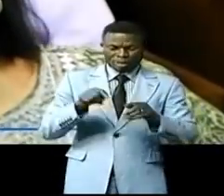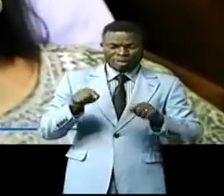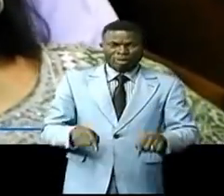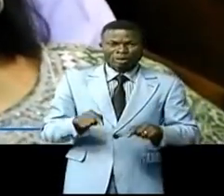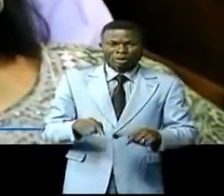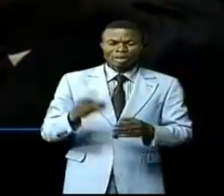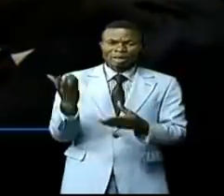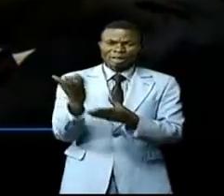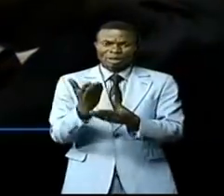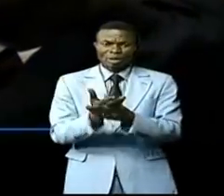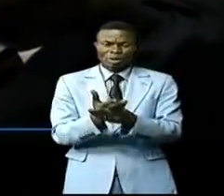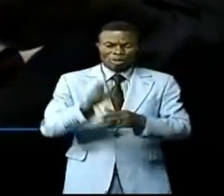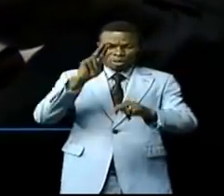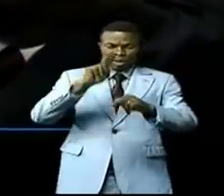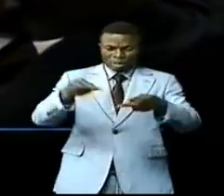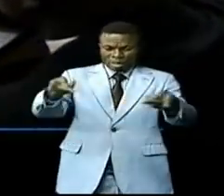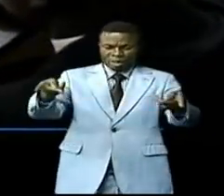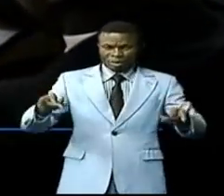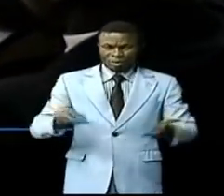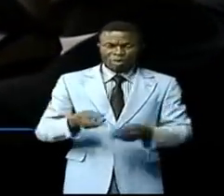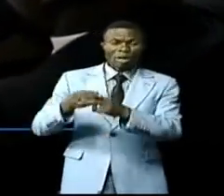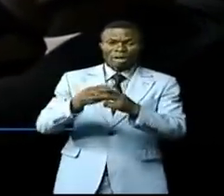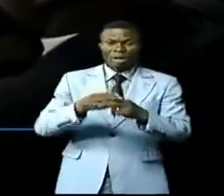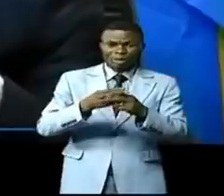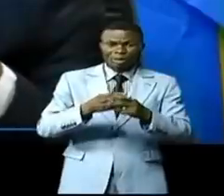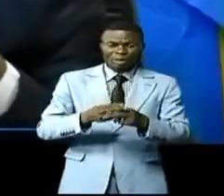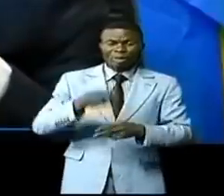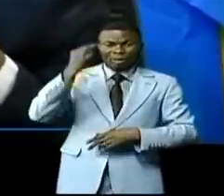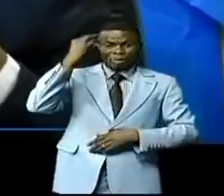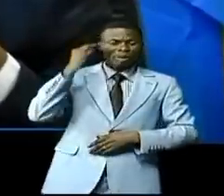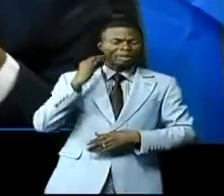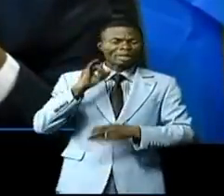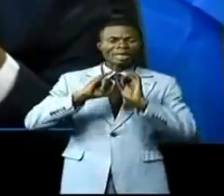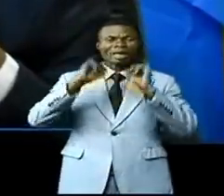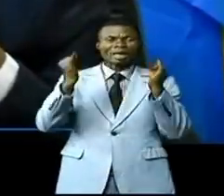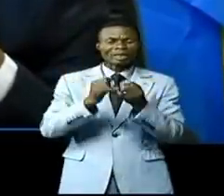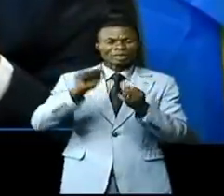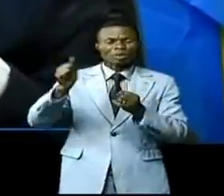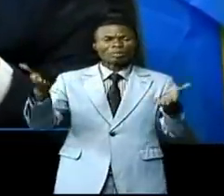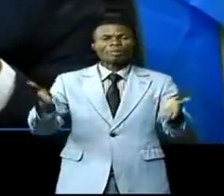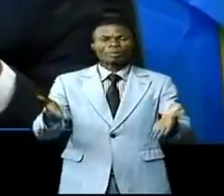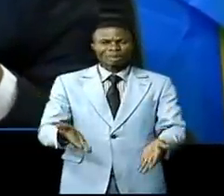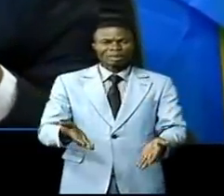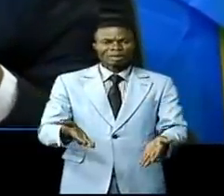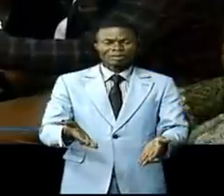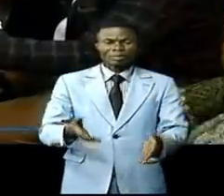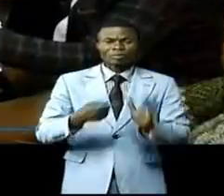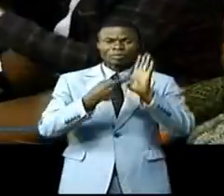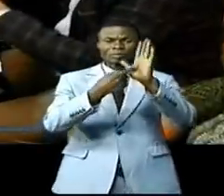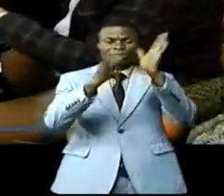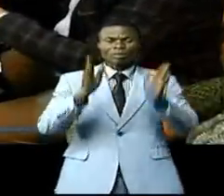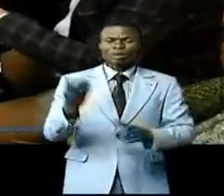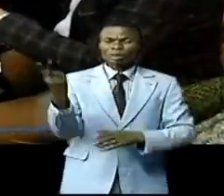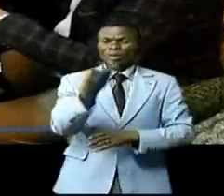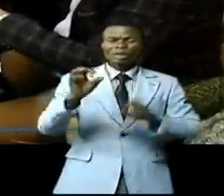les contrats d'occupation et sous la supervision du patron de l'industrie, Julien Paluku. Les représentants de ces trois entreprises ont